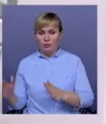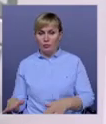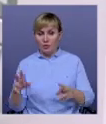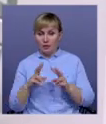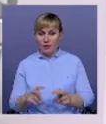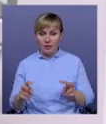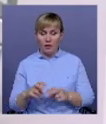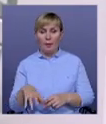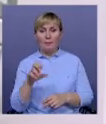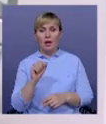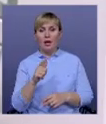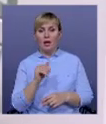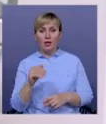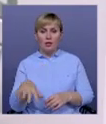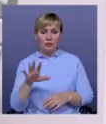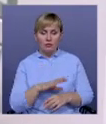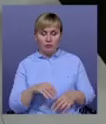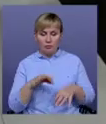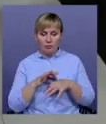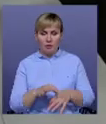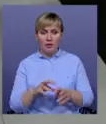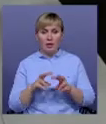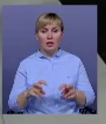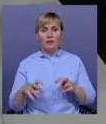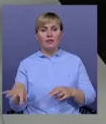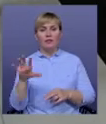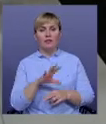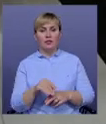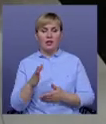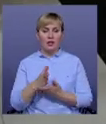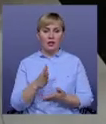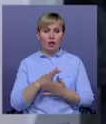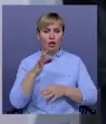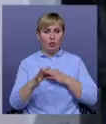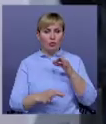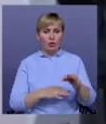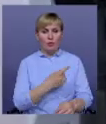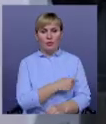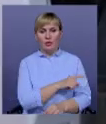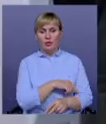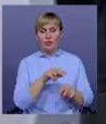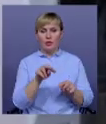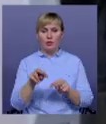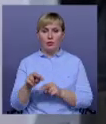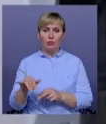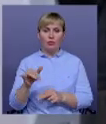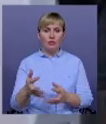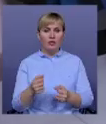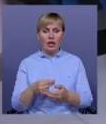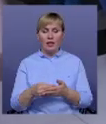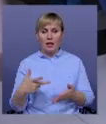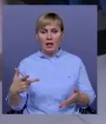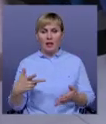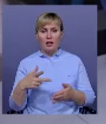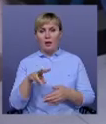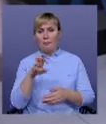обработку багажа провели, всего борта. Все эвакуированные находились под круглосуточным медицинским наблюдением. У них взяли анализы,